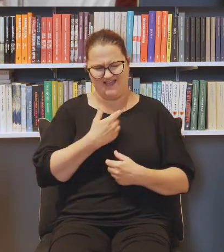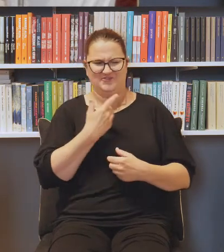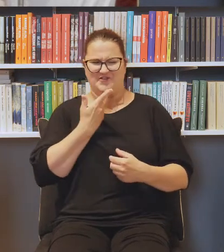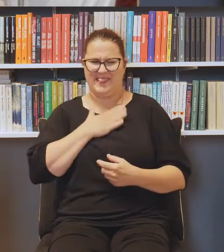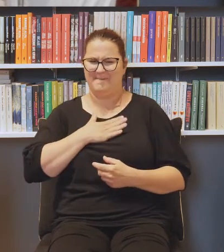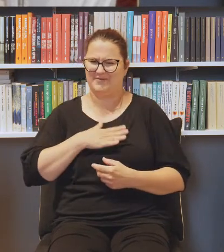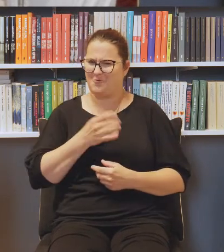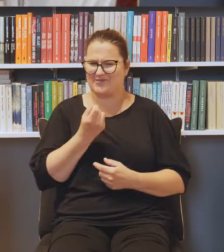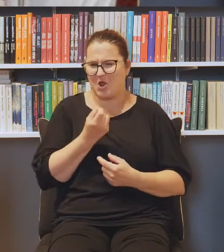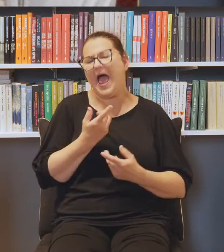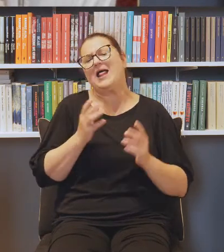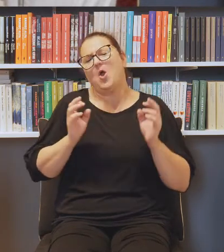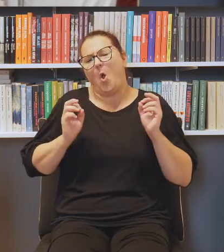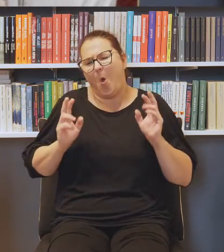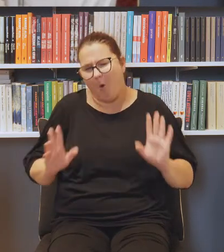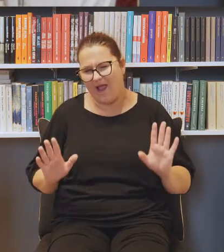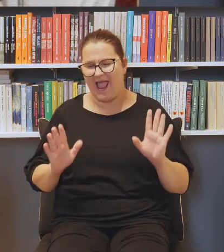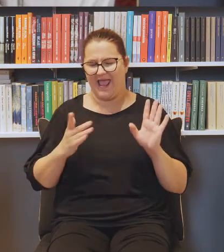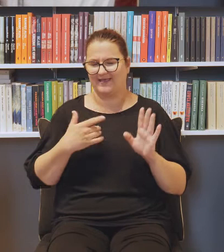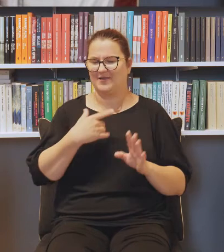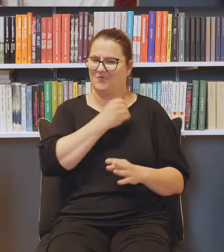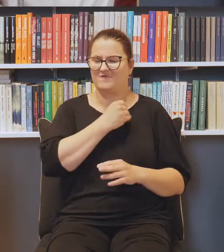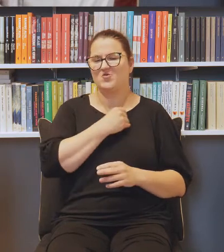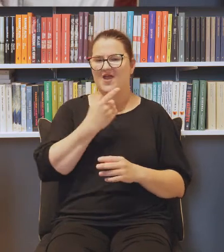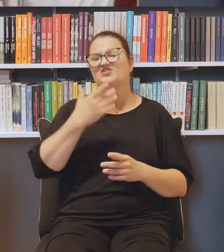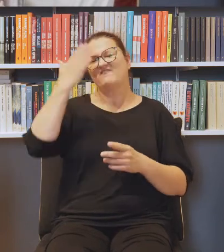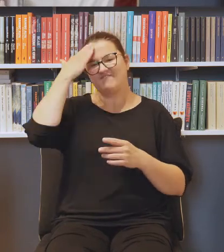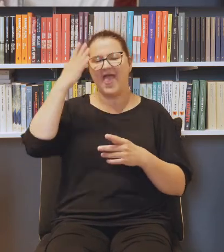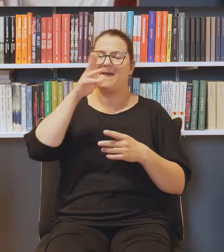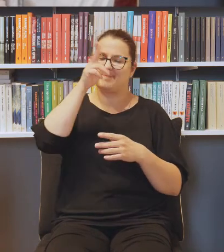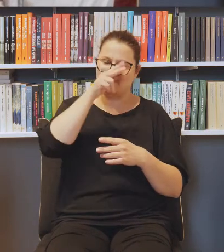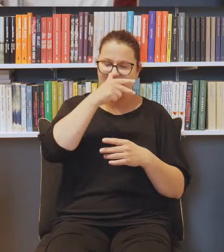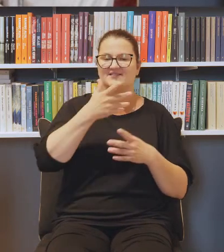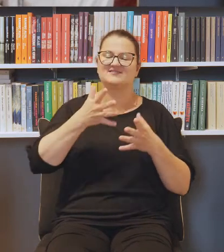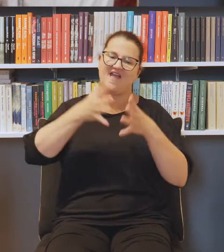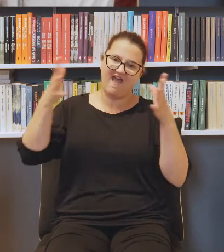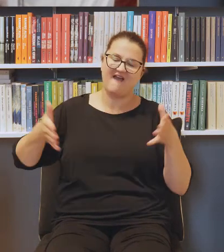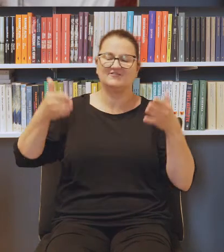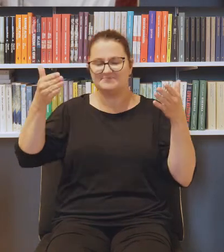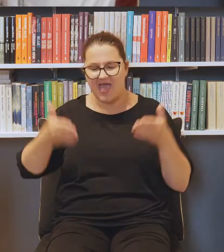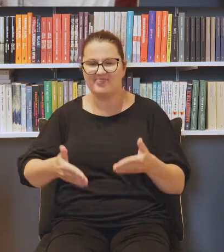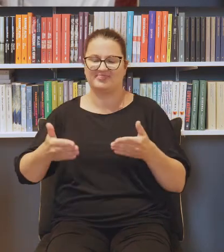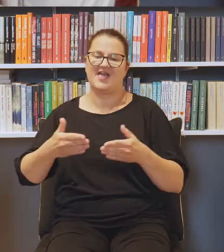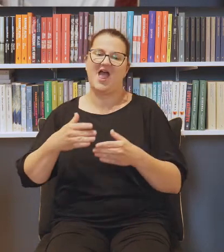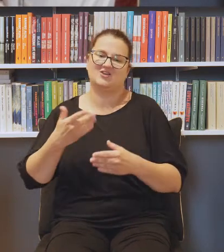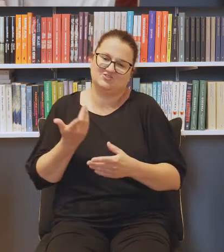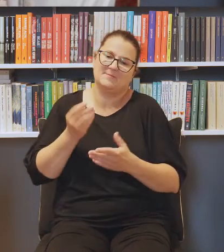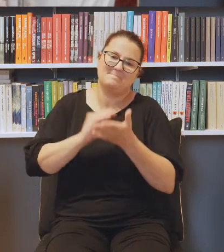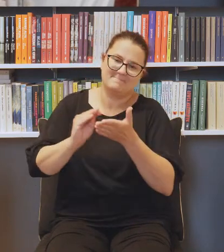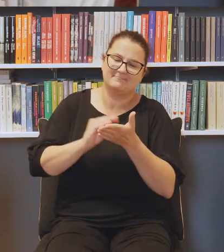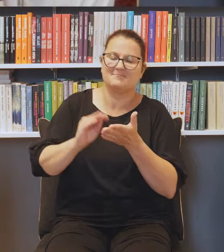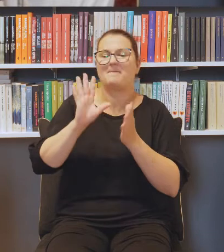dobra. Że ja tam przedstawiłem Pabianicę jako taki wielki cmentarz i gnijące miasto. No to jest taki